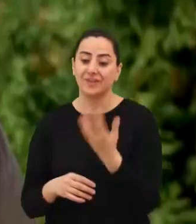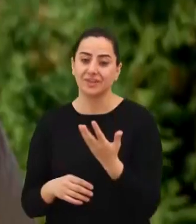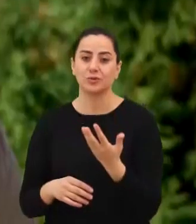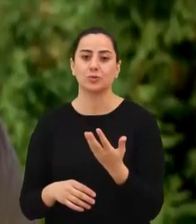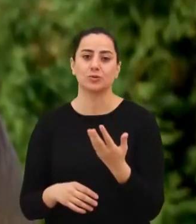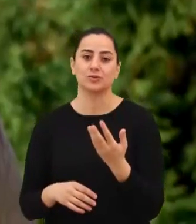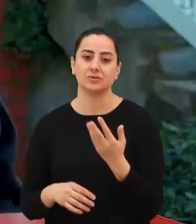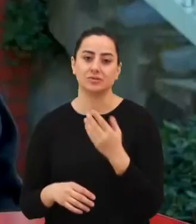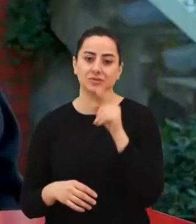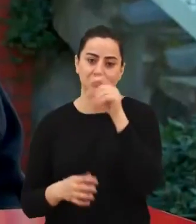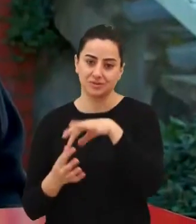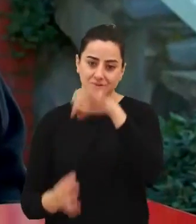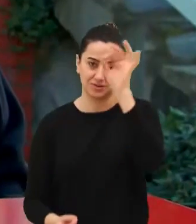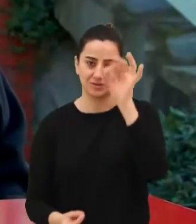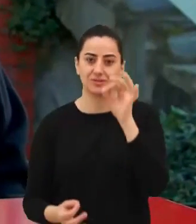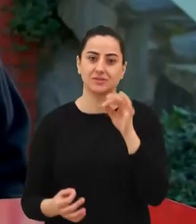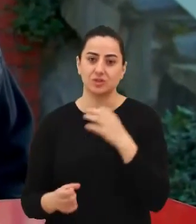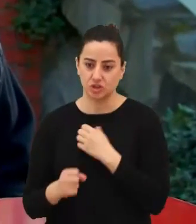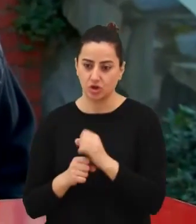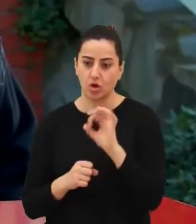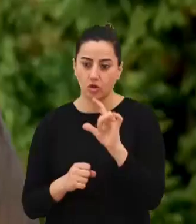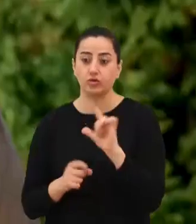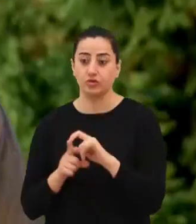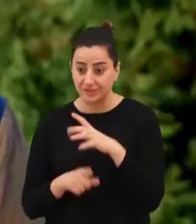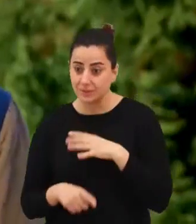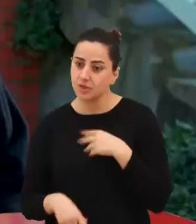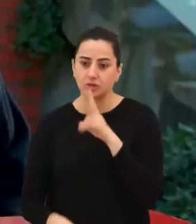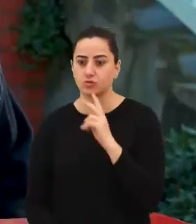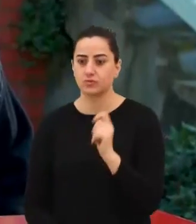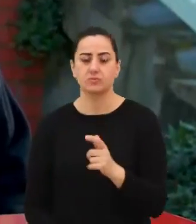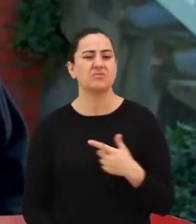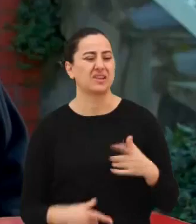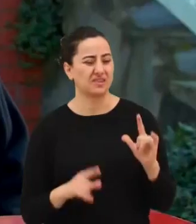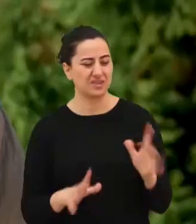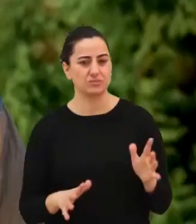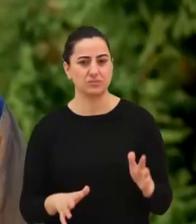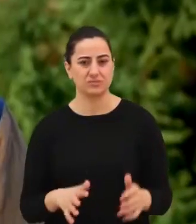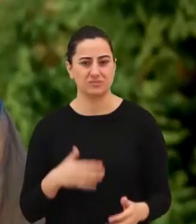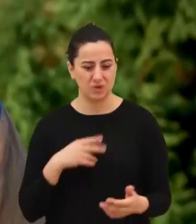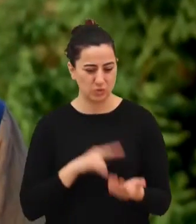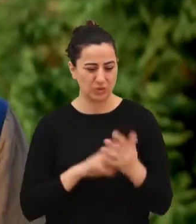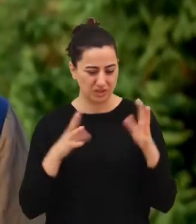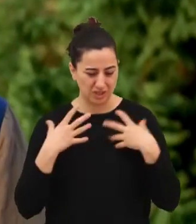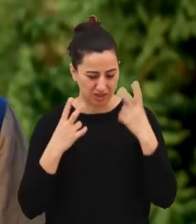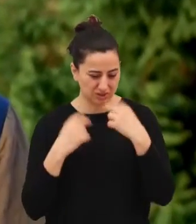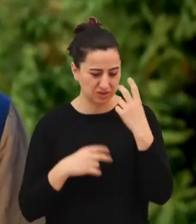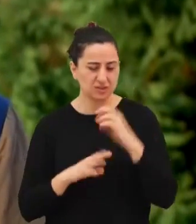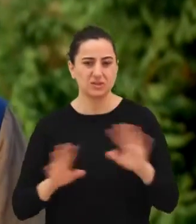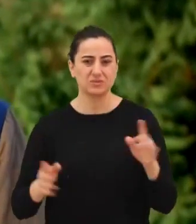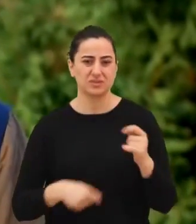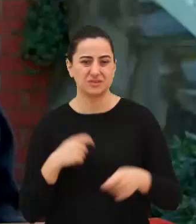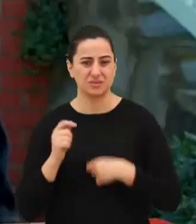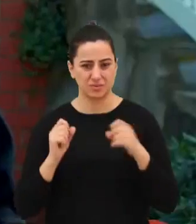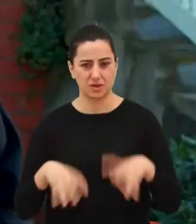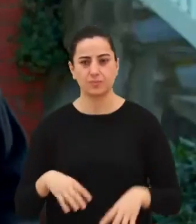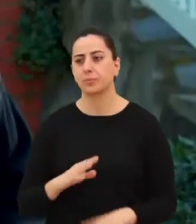öyle. Sana bir Şükrü Gold Card vereyim 200 TL. Yok ya. Beni yeterince yoldun zaten Şükrü. Bırak artık bu zırvalıkları